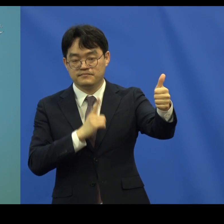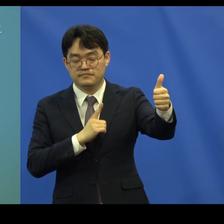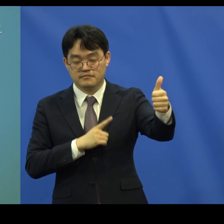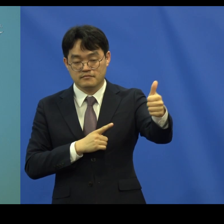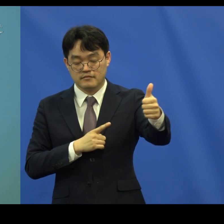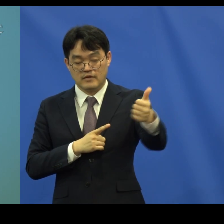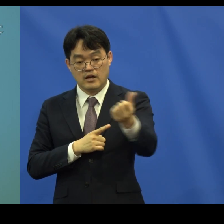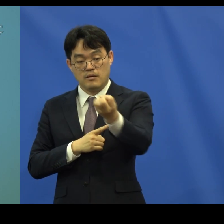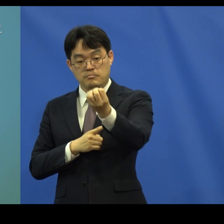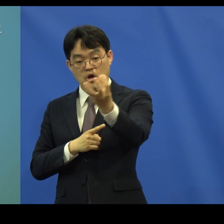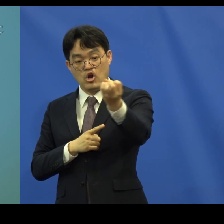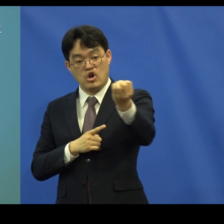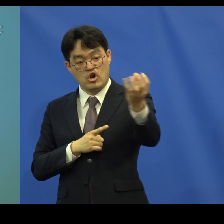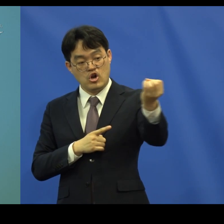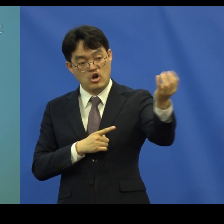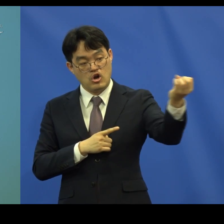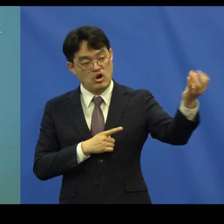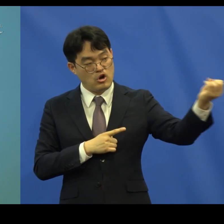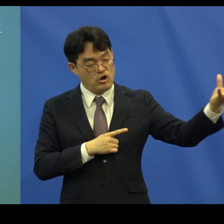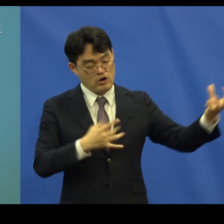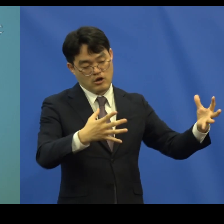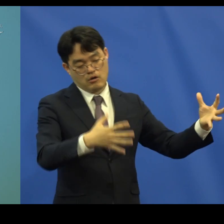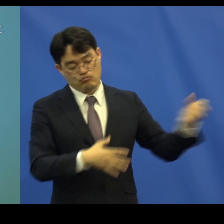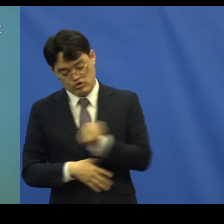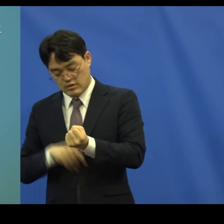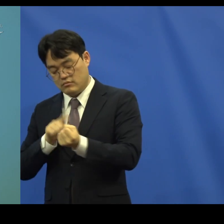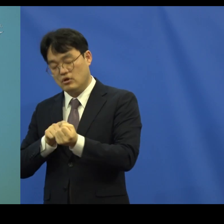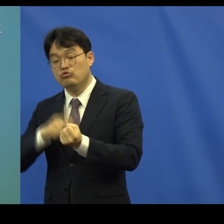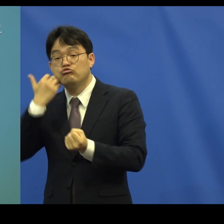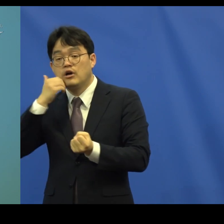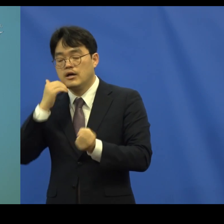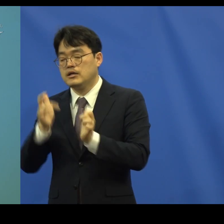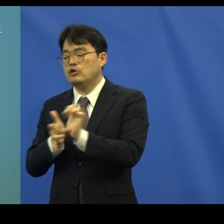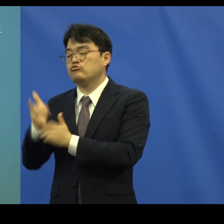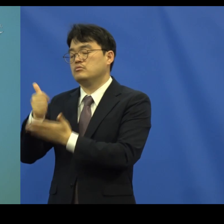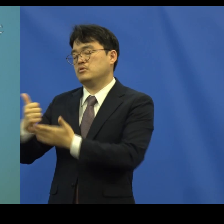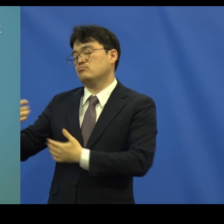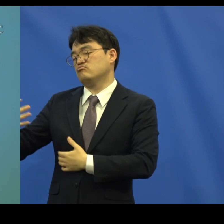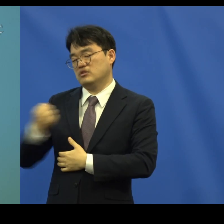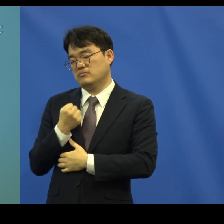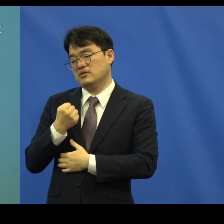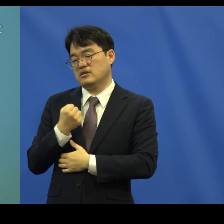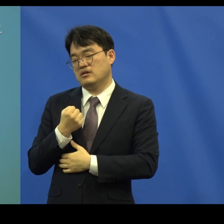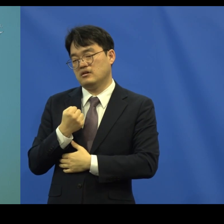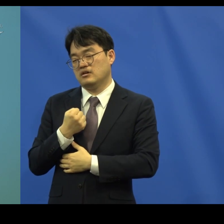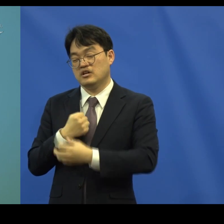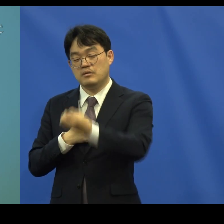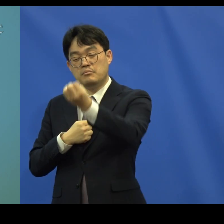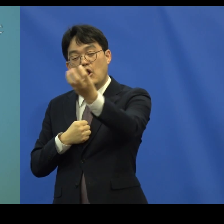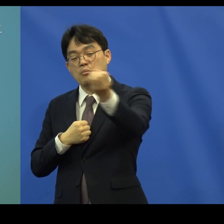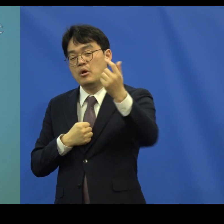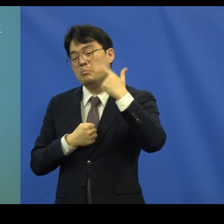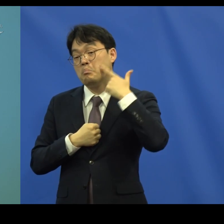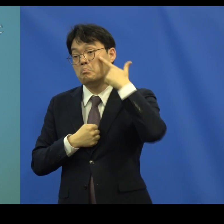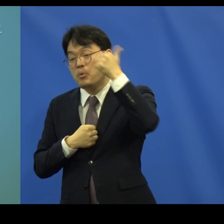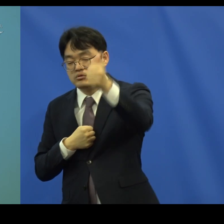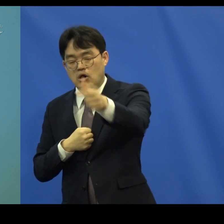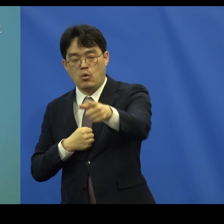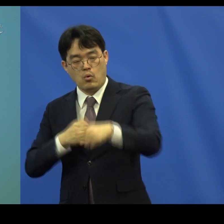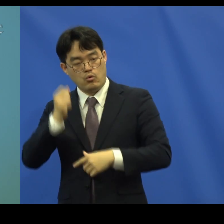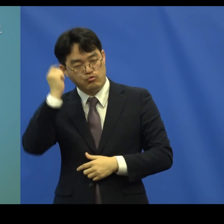계신 분에 의해서 결정이 되는 겁니다. 붙잡고 계신 분이 놔버리면 그 별은 아무것도, 그 별은 별 볼 일 없어지는